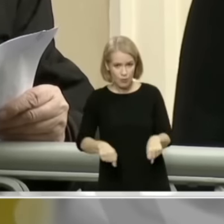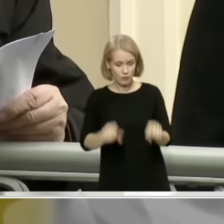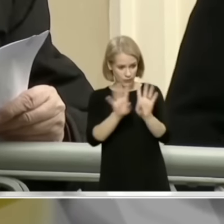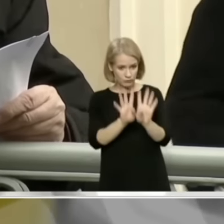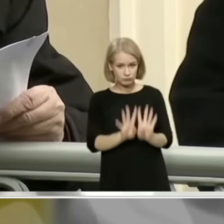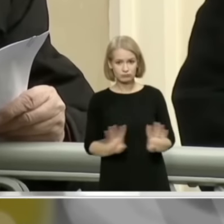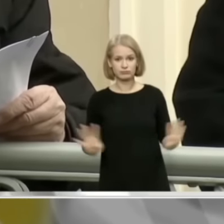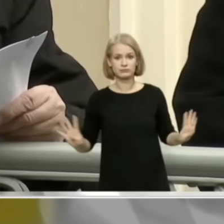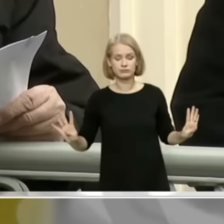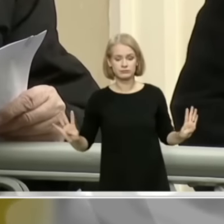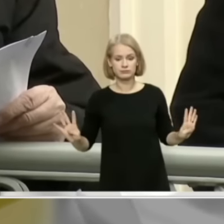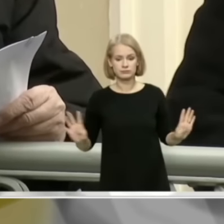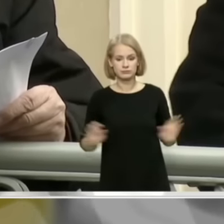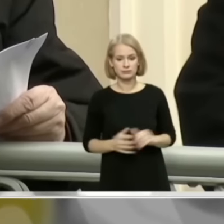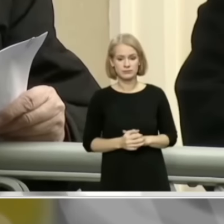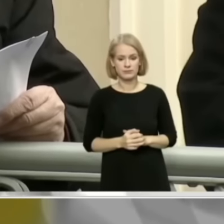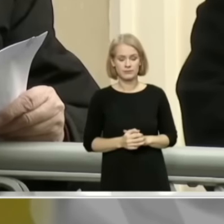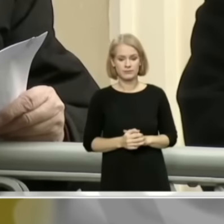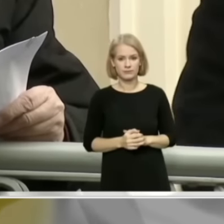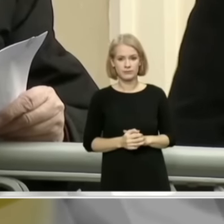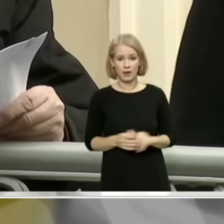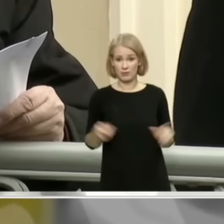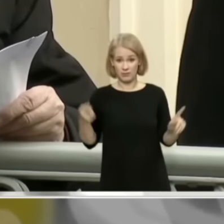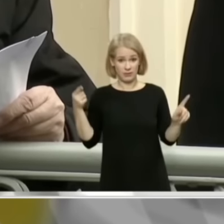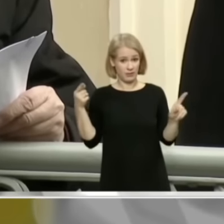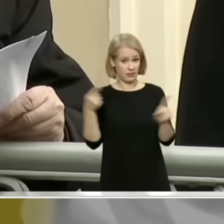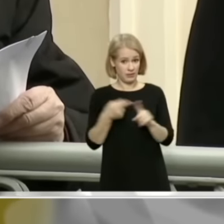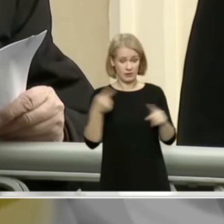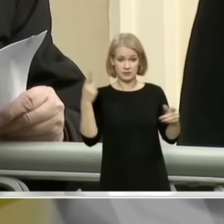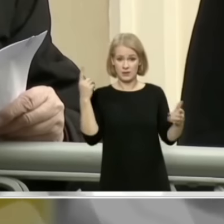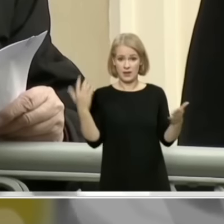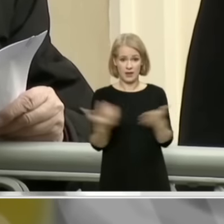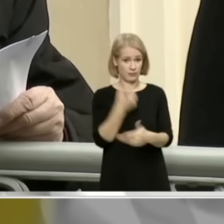Ne jo misija neįmanoma?